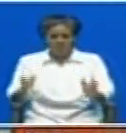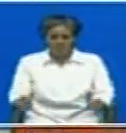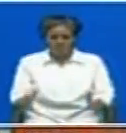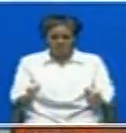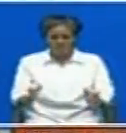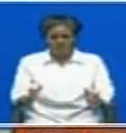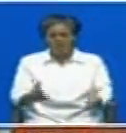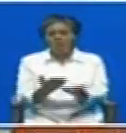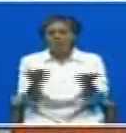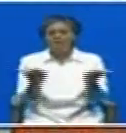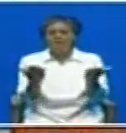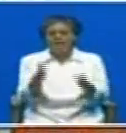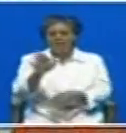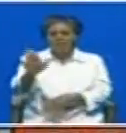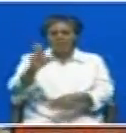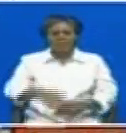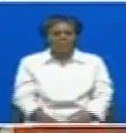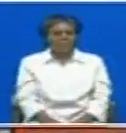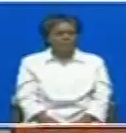Makala ya Wako